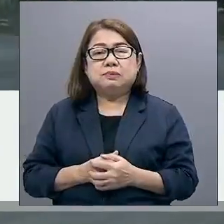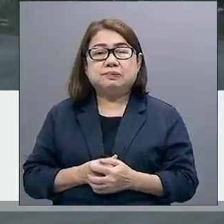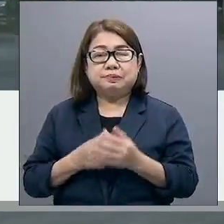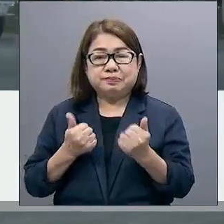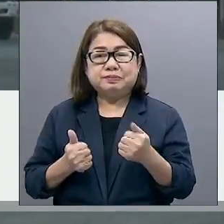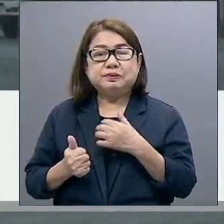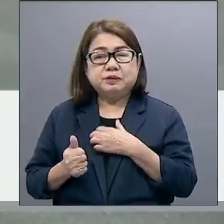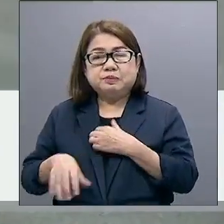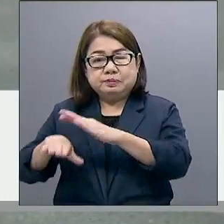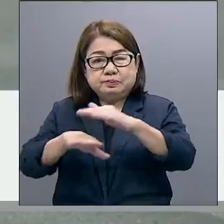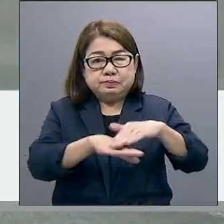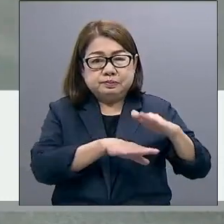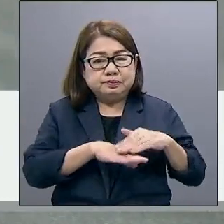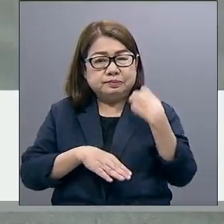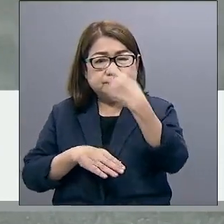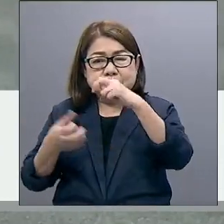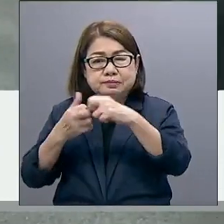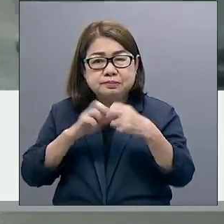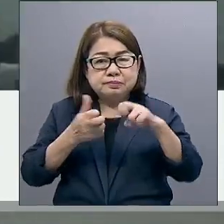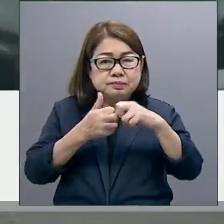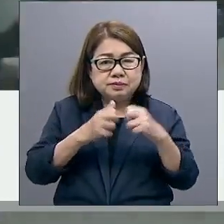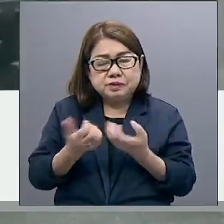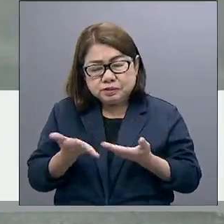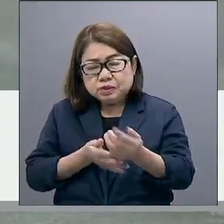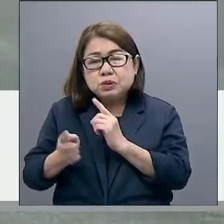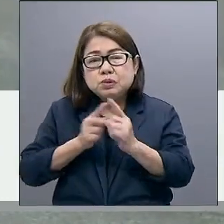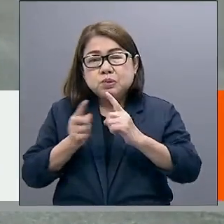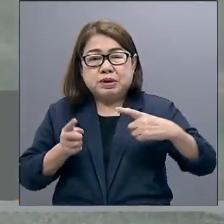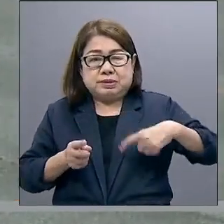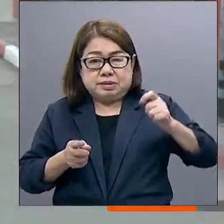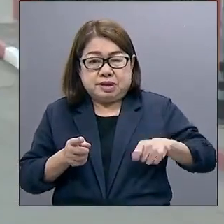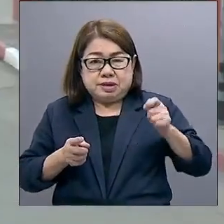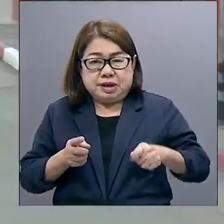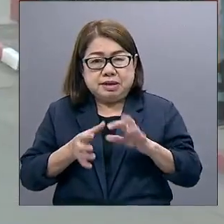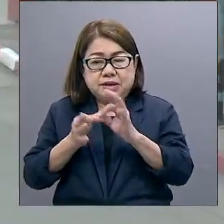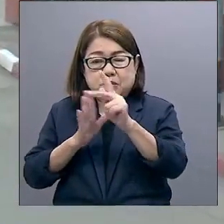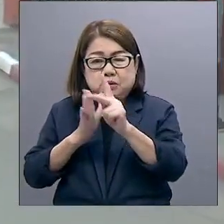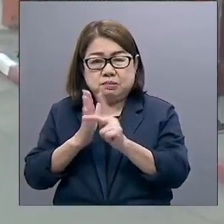ำลังรวมตัวกับคนที่ได้รับผลกระทบปรึกษาข้อกฎหมายกับทนายความเพื่อยื่น